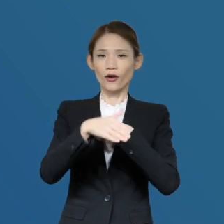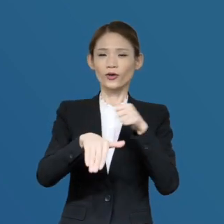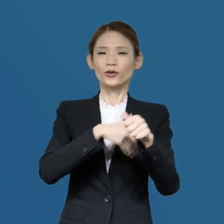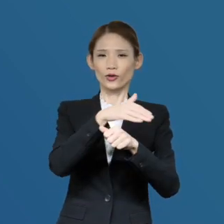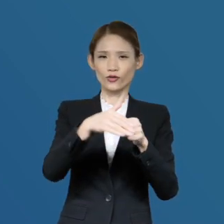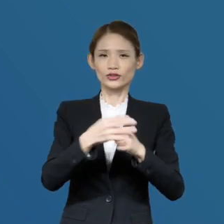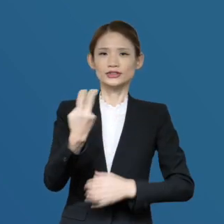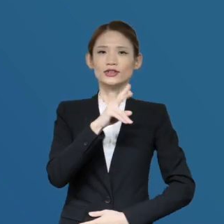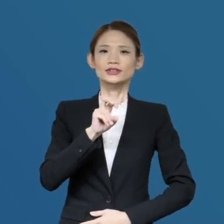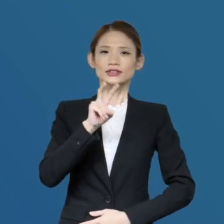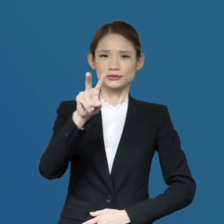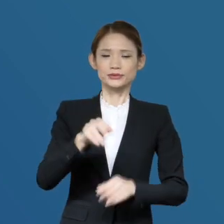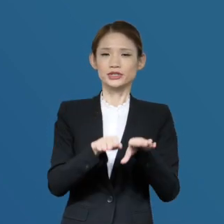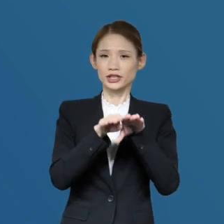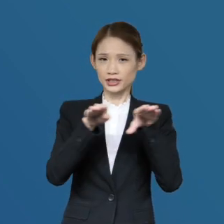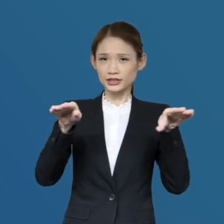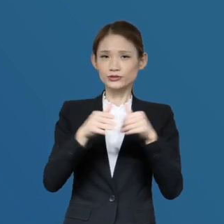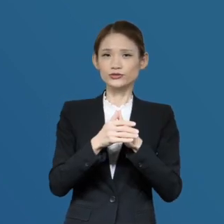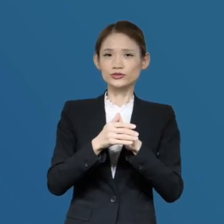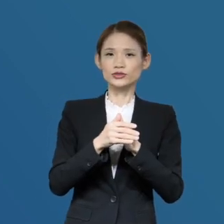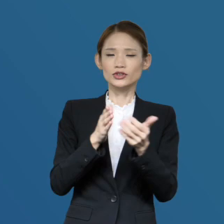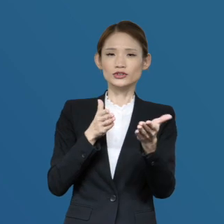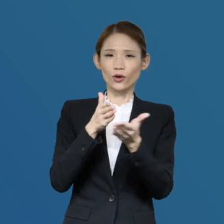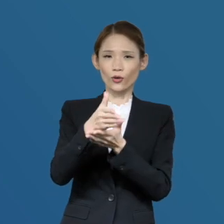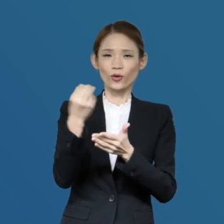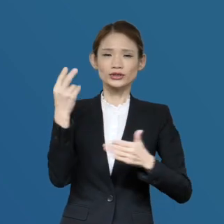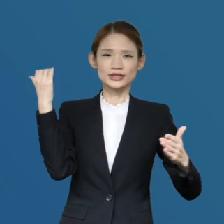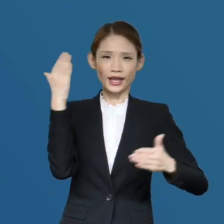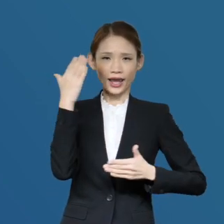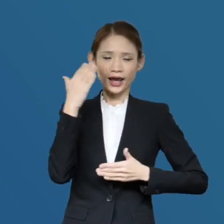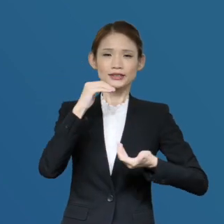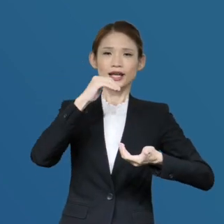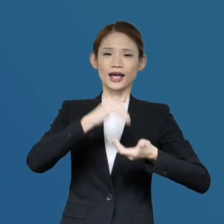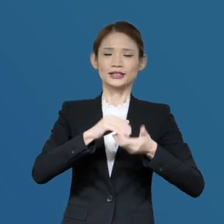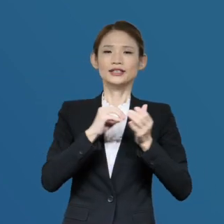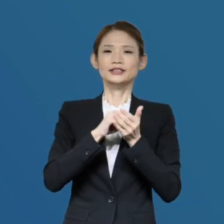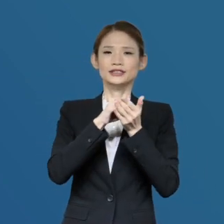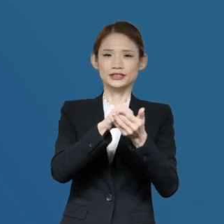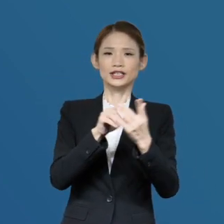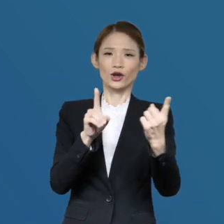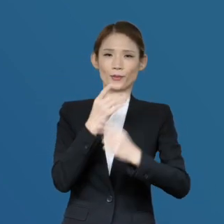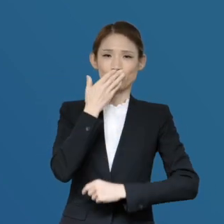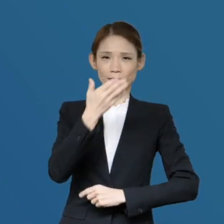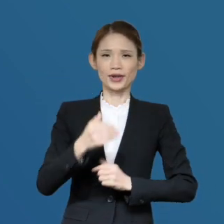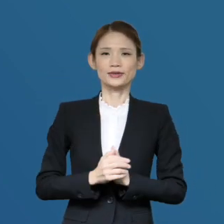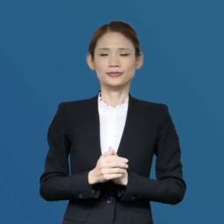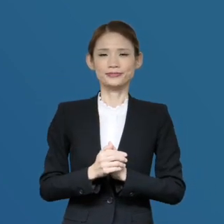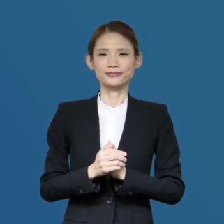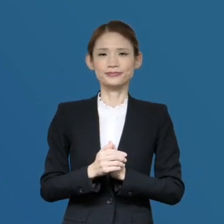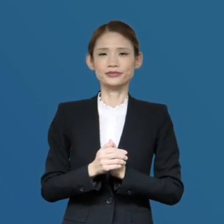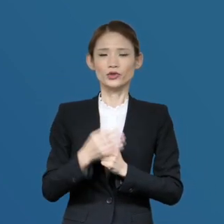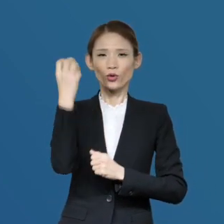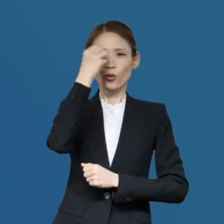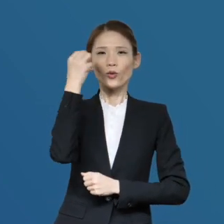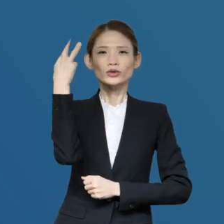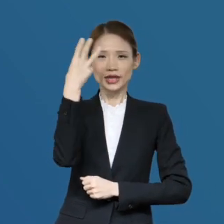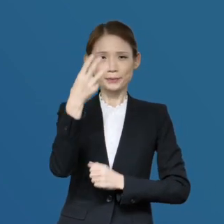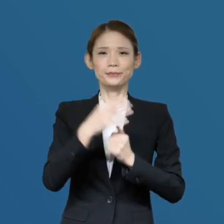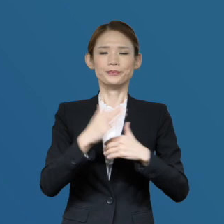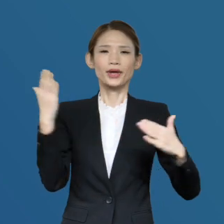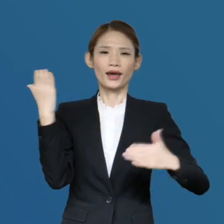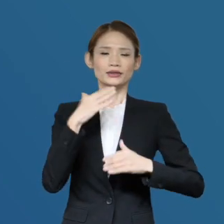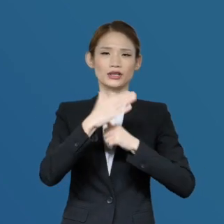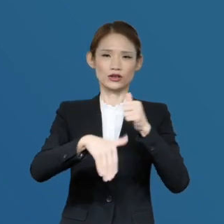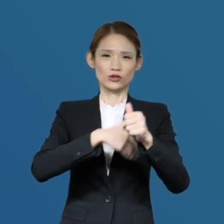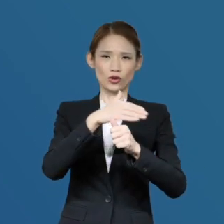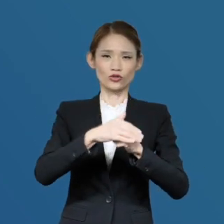경우에는 2022년 기준 전공과 재학생에 한해 신청이 가능합니다. 단, 고등학교